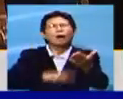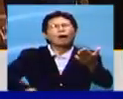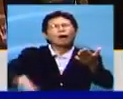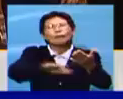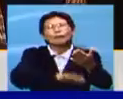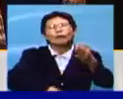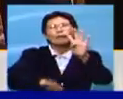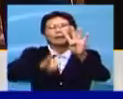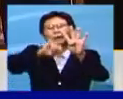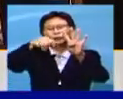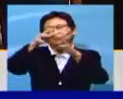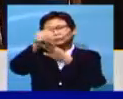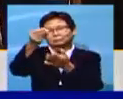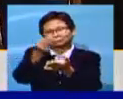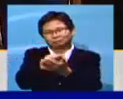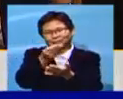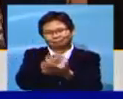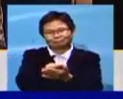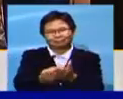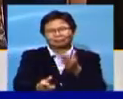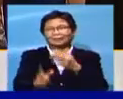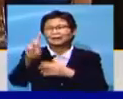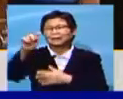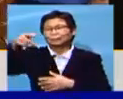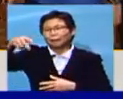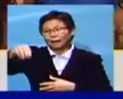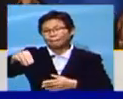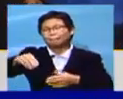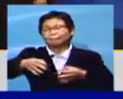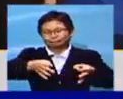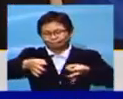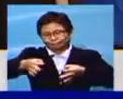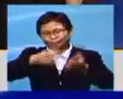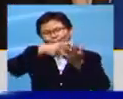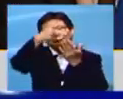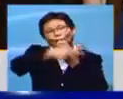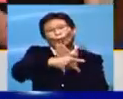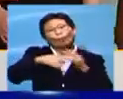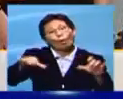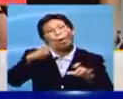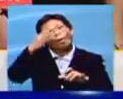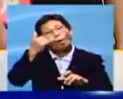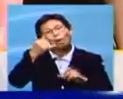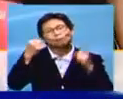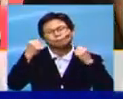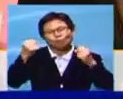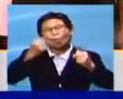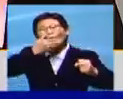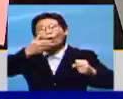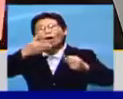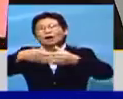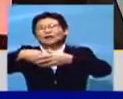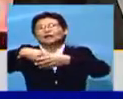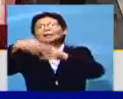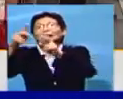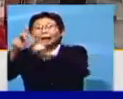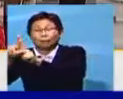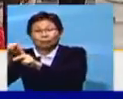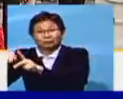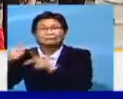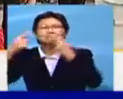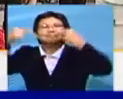R4 juta jelas timbalan Perdana Menteri program ini dilakukan bagi memperkasakan Belia di kawasan luar Bandar yang